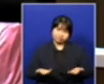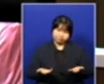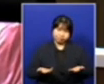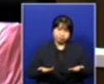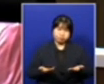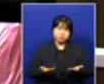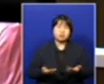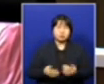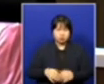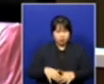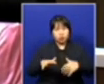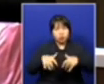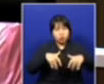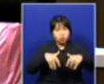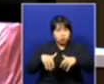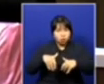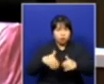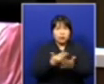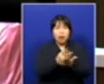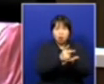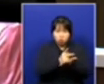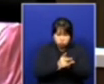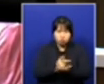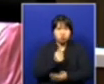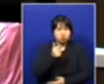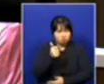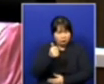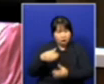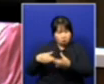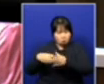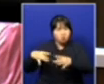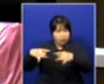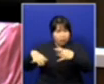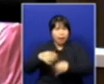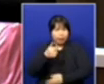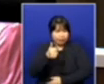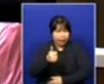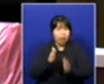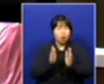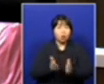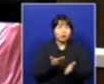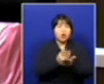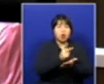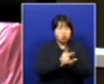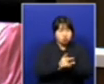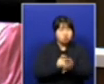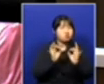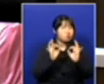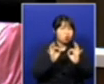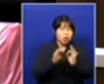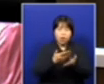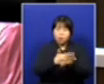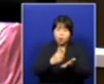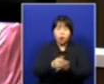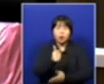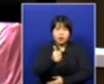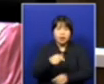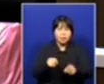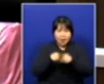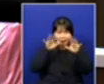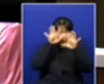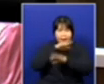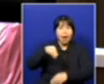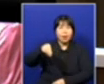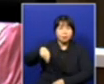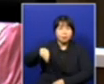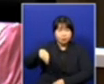พี่น้องประชาชนครับกู้มาไม่เคยว่าเลยฝ่ายค้านเนี่ยการกู้เงินเป็นเรื่องปกติถ้าเครดิตดีมันก็เหมือนใช้บัตรเครดิตแหละครับเข